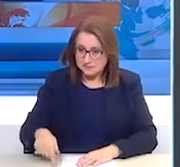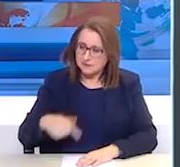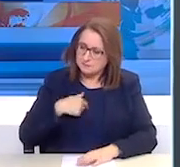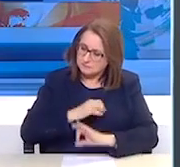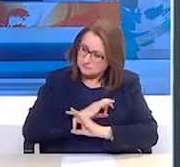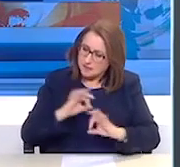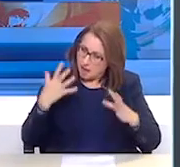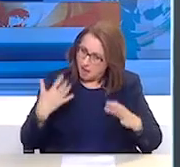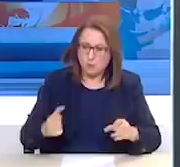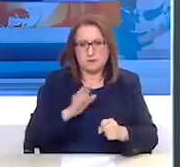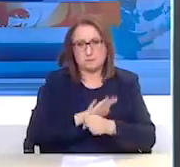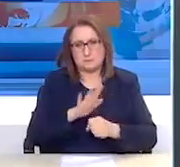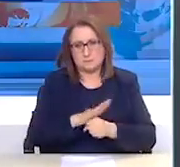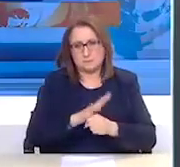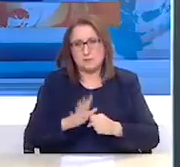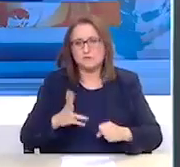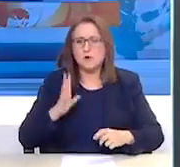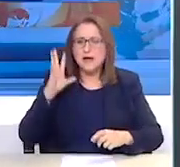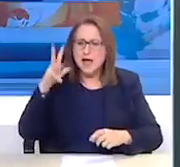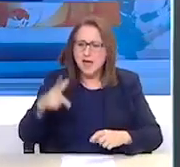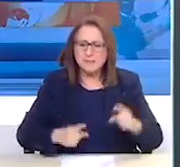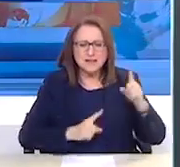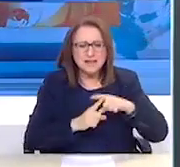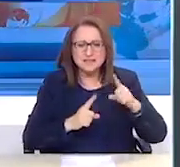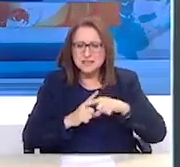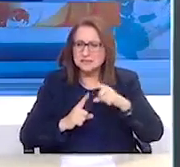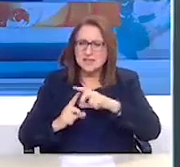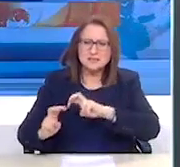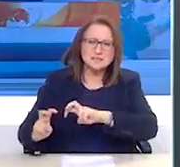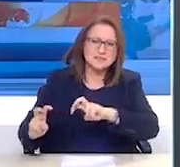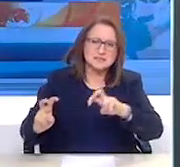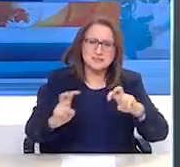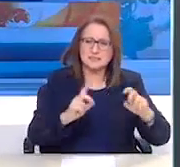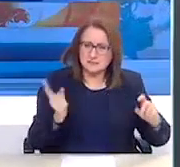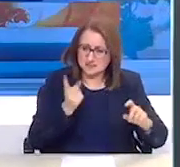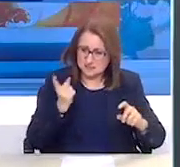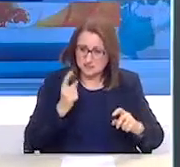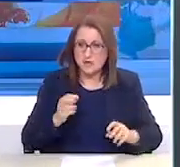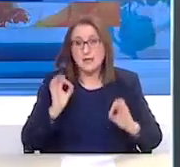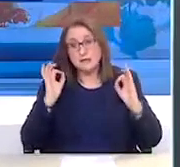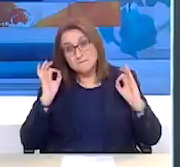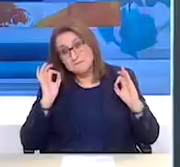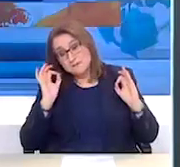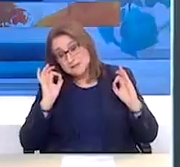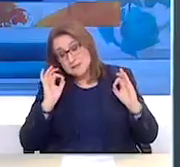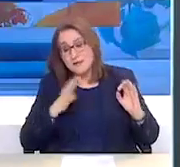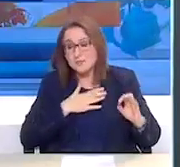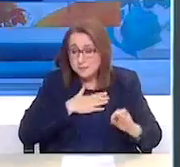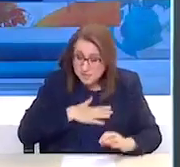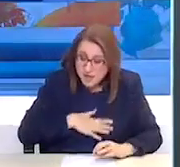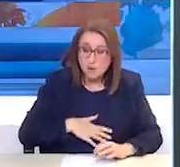καθημερινούς αριθμούς των εργαστηριακών δοκιμασιών οι οποίοι γίνονται. Και φυσικά θα μας άρεσε και θα θέλαμε να έχουμε